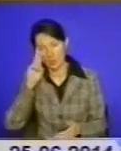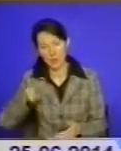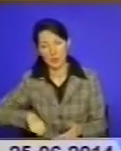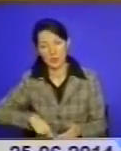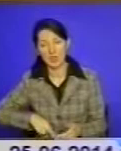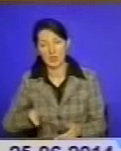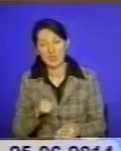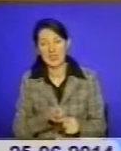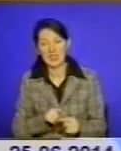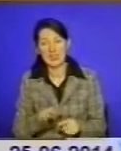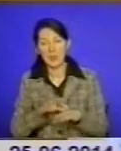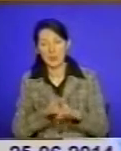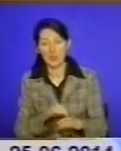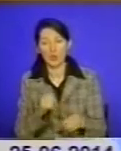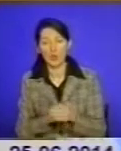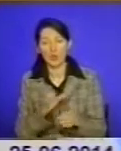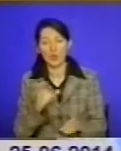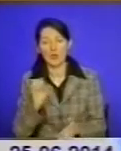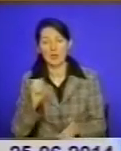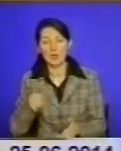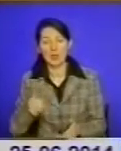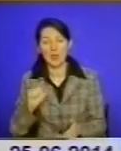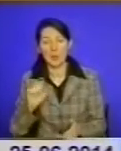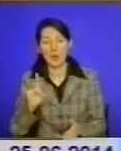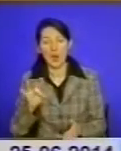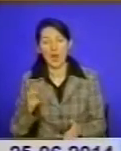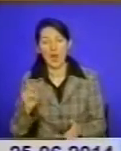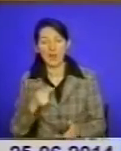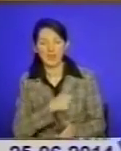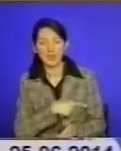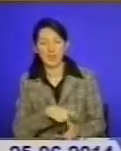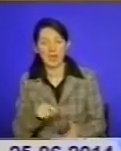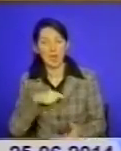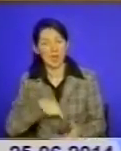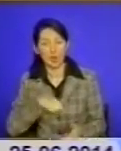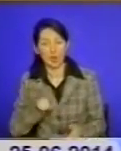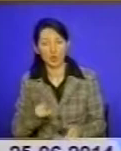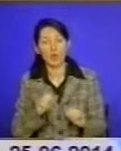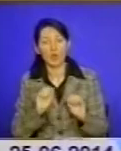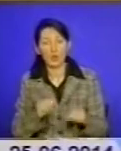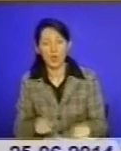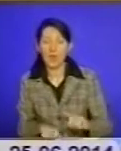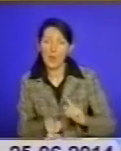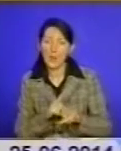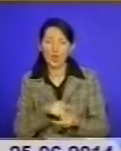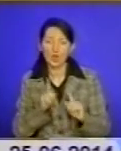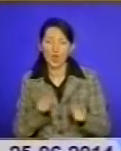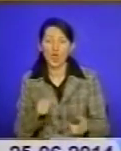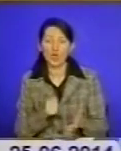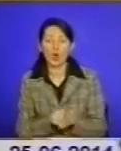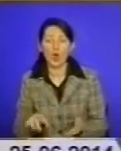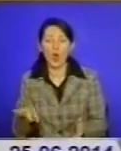до сепаратистських настроїв. От ми вже маємо, тобто влада тоді переходить реально до